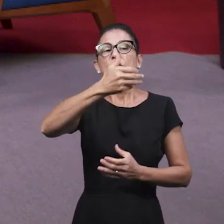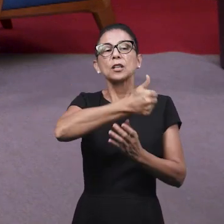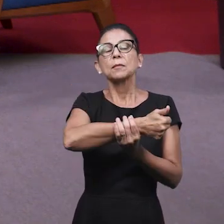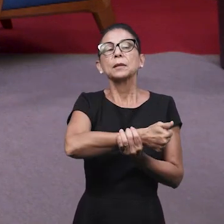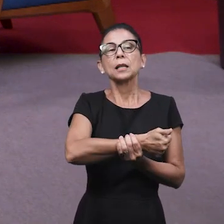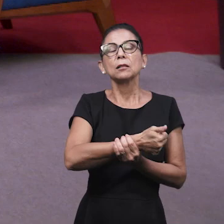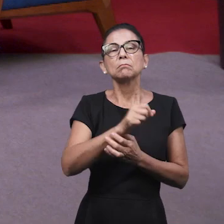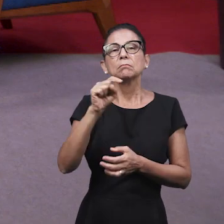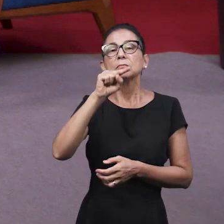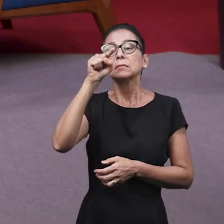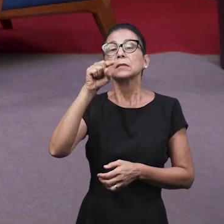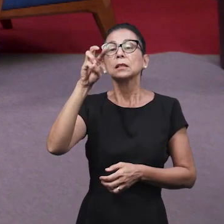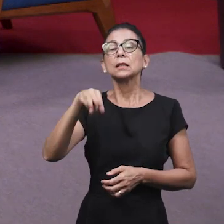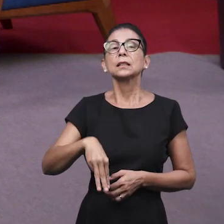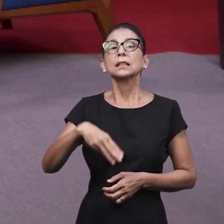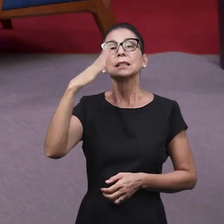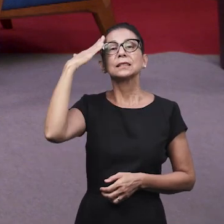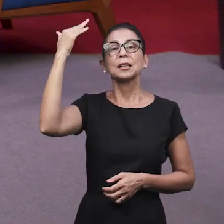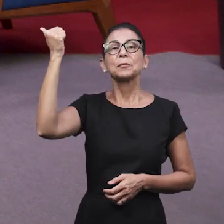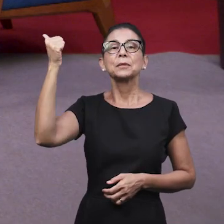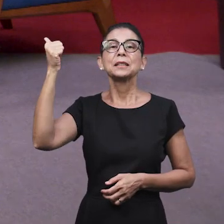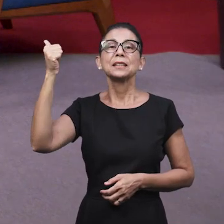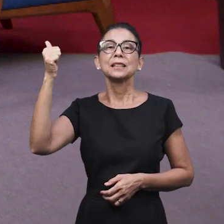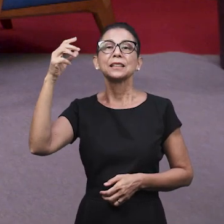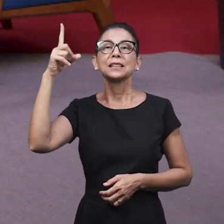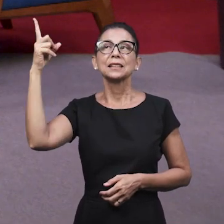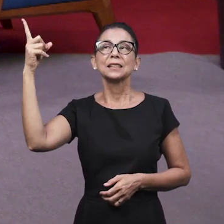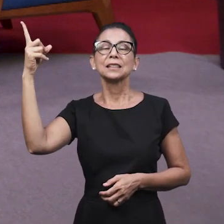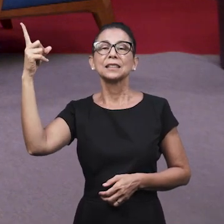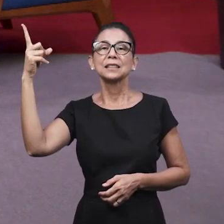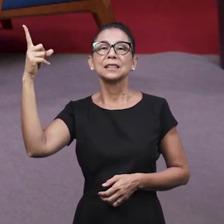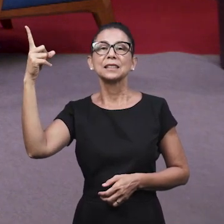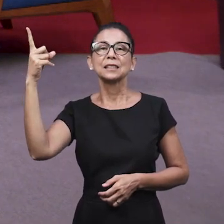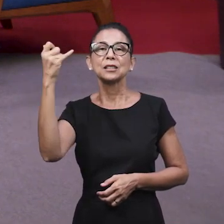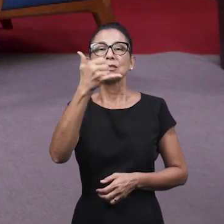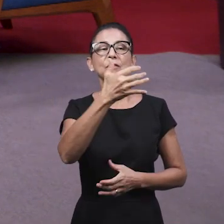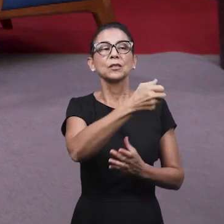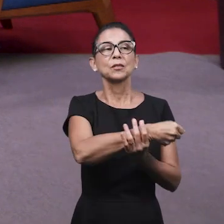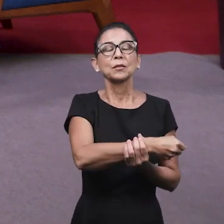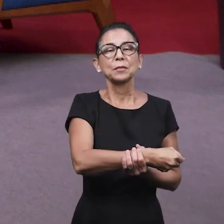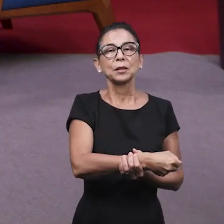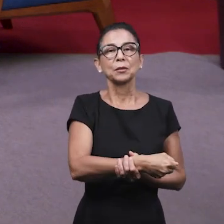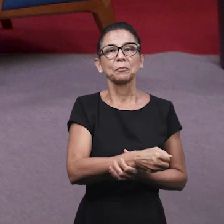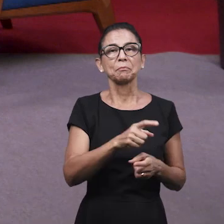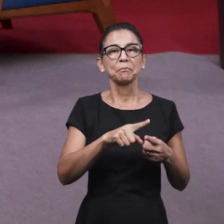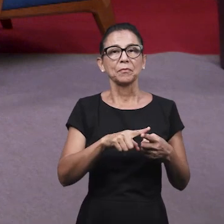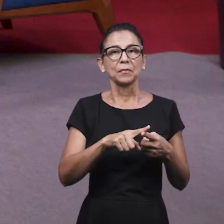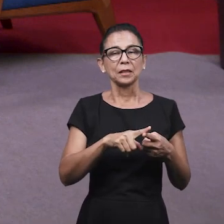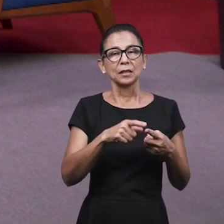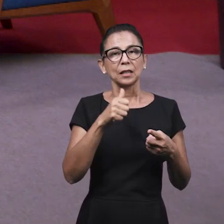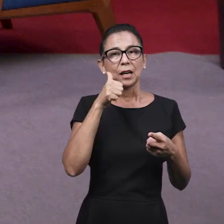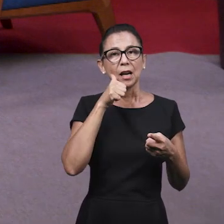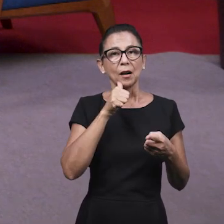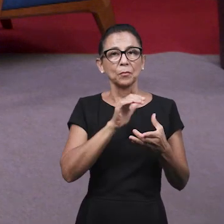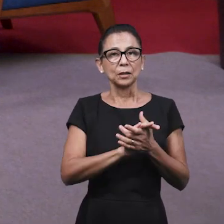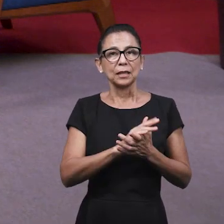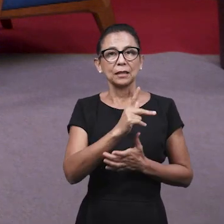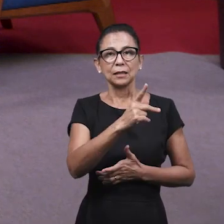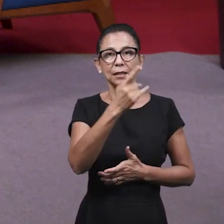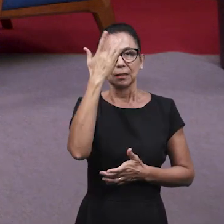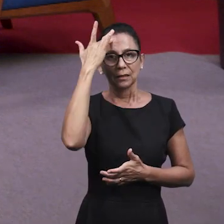Donc, seulement lui, Dieu lui parlait. Sarah ne savait pas, Isaac ne savait pas. Regardez la fidélité de cet homme,